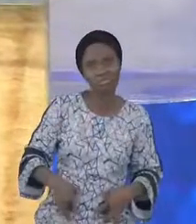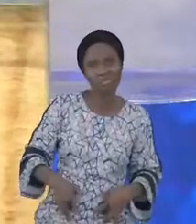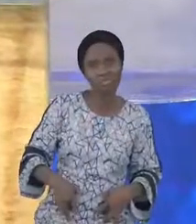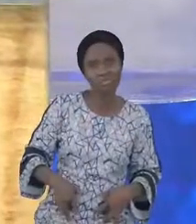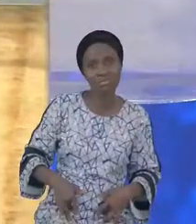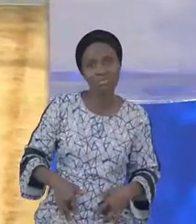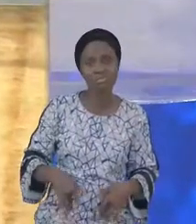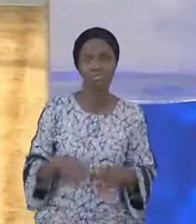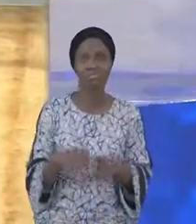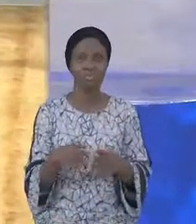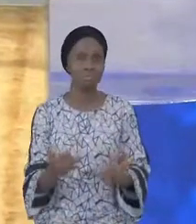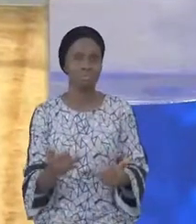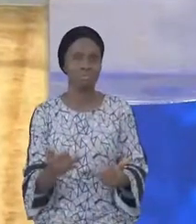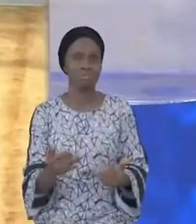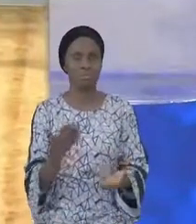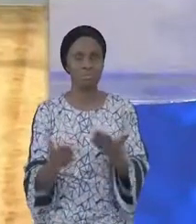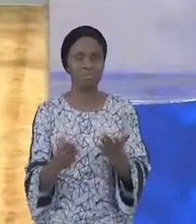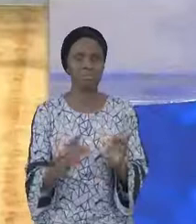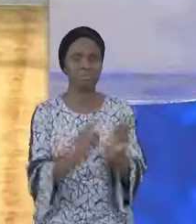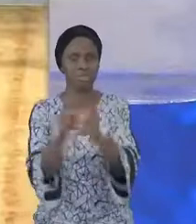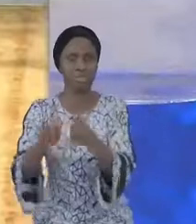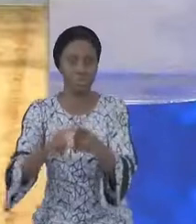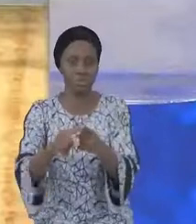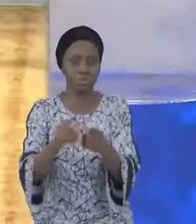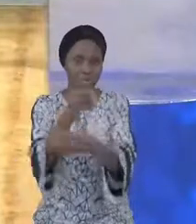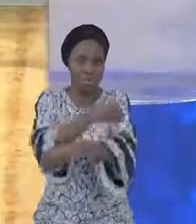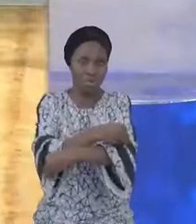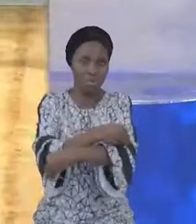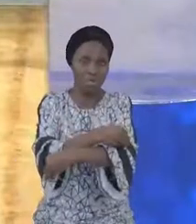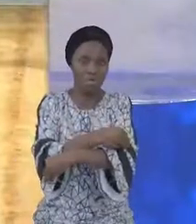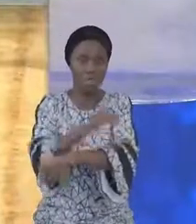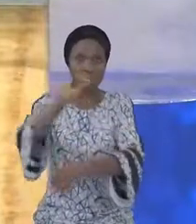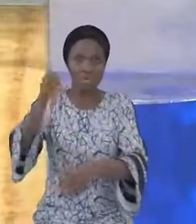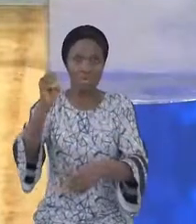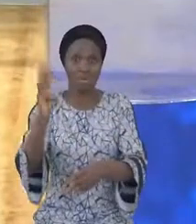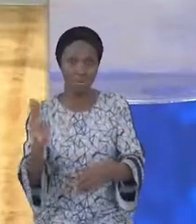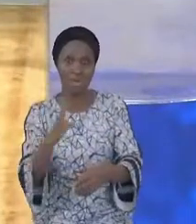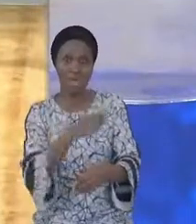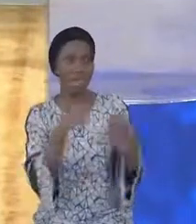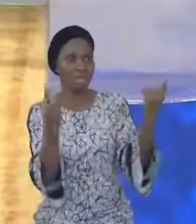On va au bureau, les incroyants sont là. Il nous a appelé